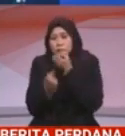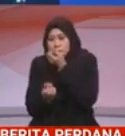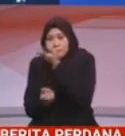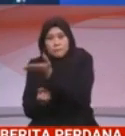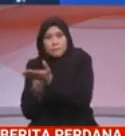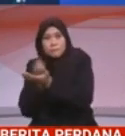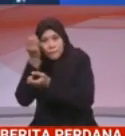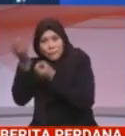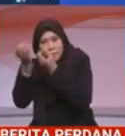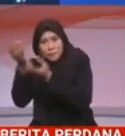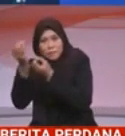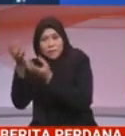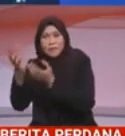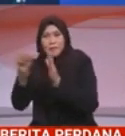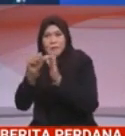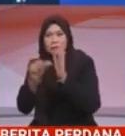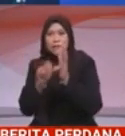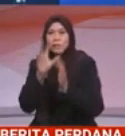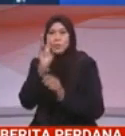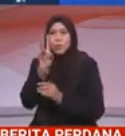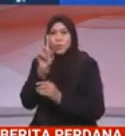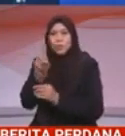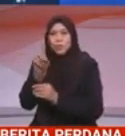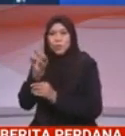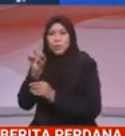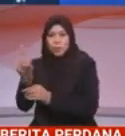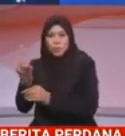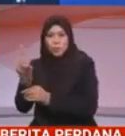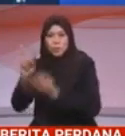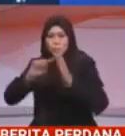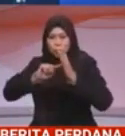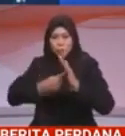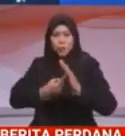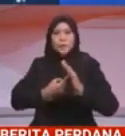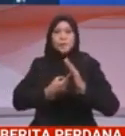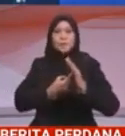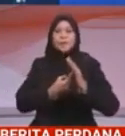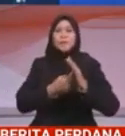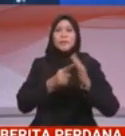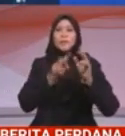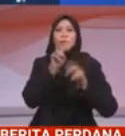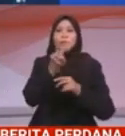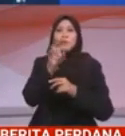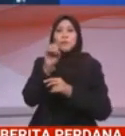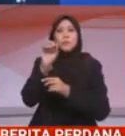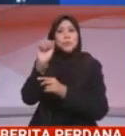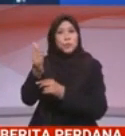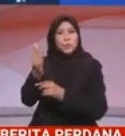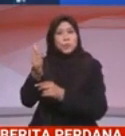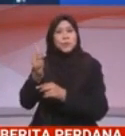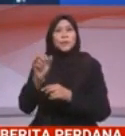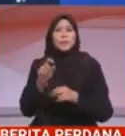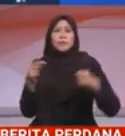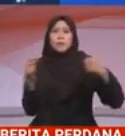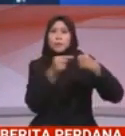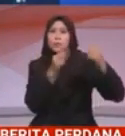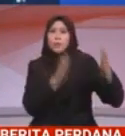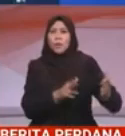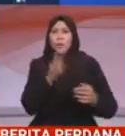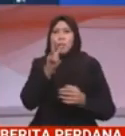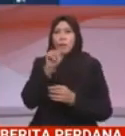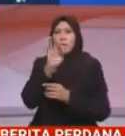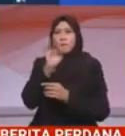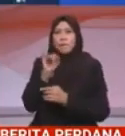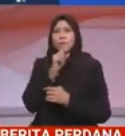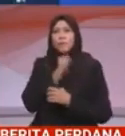2010 dalam golongan akta 711 sejak gule di kuat-kuat second pada 2010 tertuduh wave Abdul